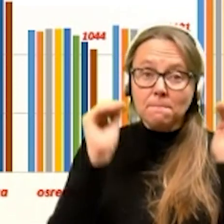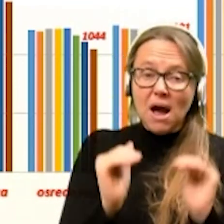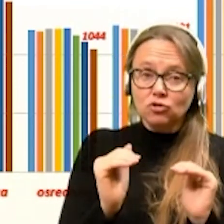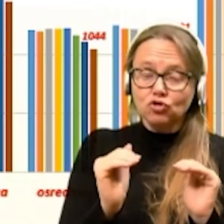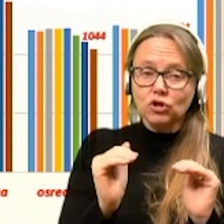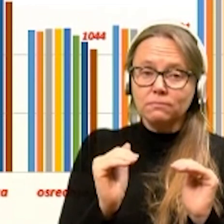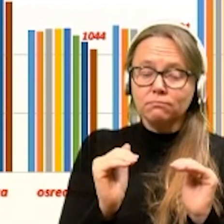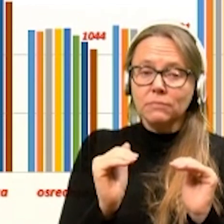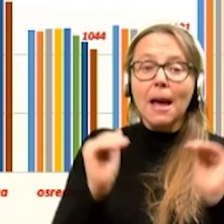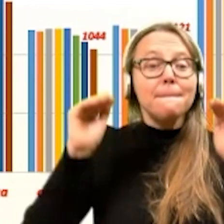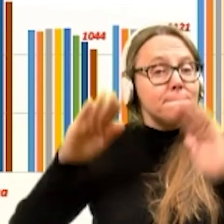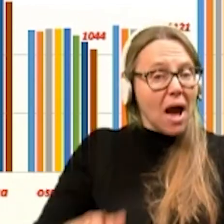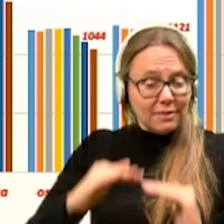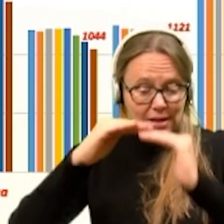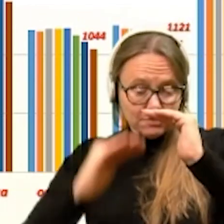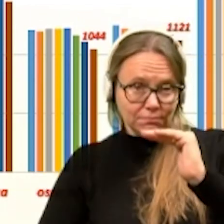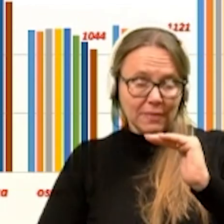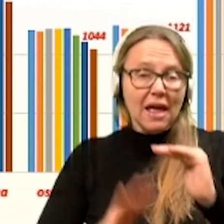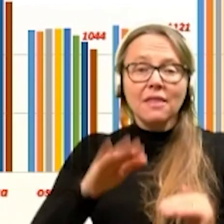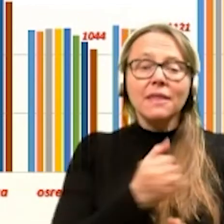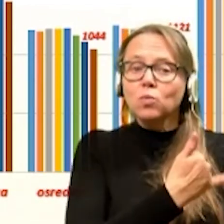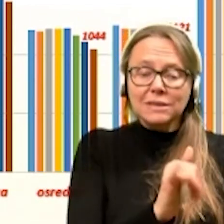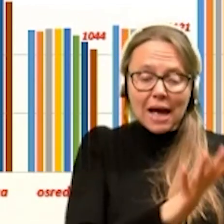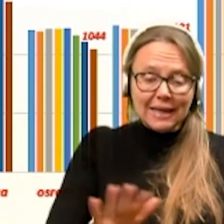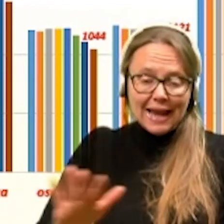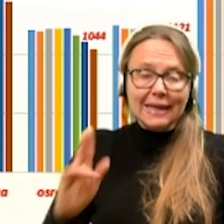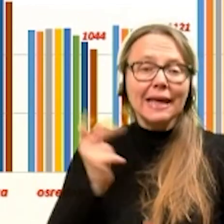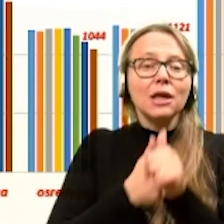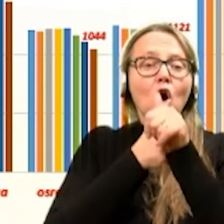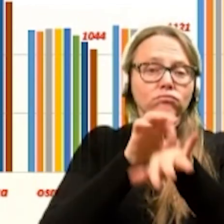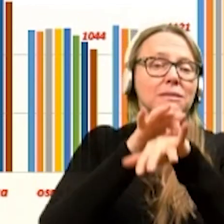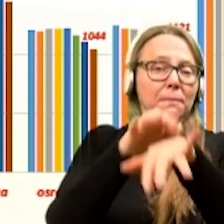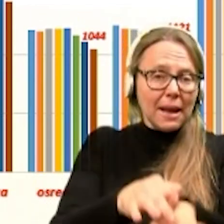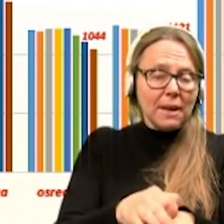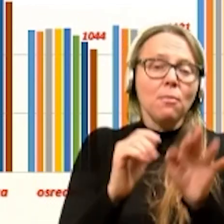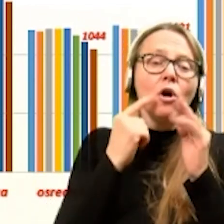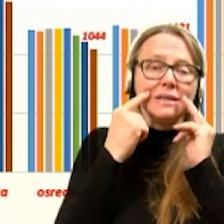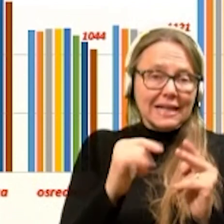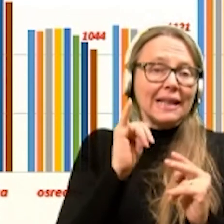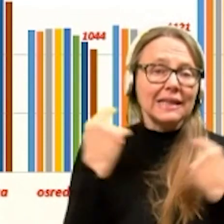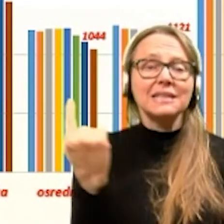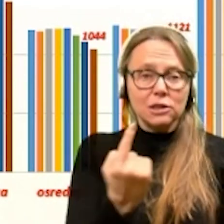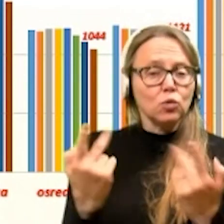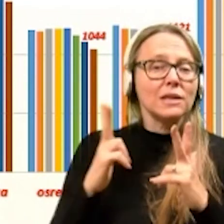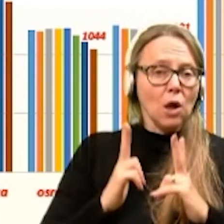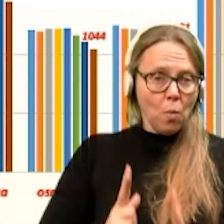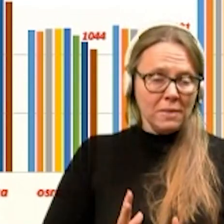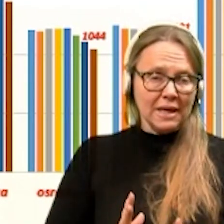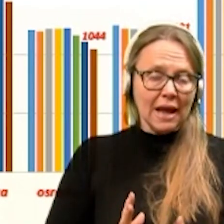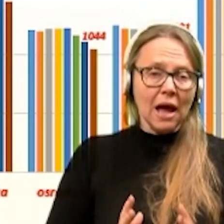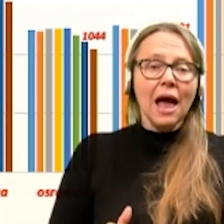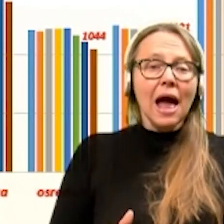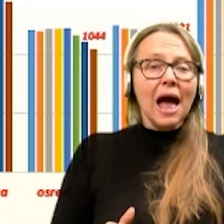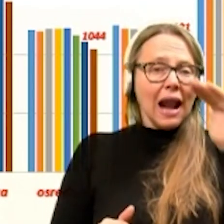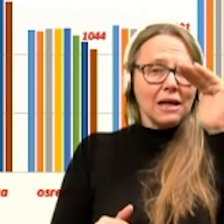Na vsaki regiji, ki jo spremljamo, se kaže, da se razmere vendarle umirjajo. Rast je zdaj